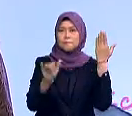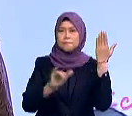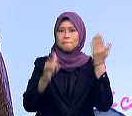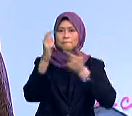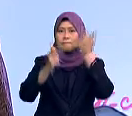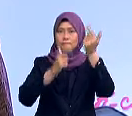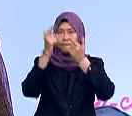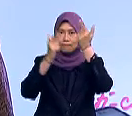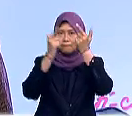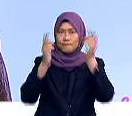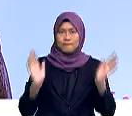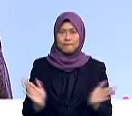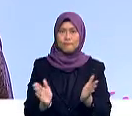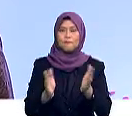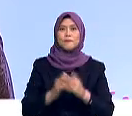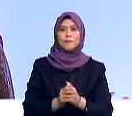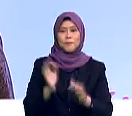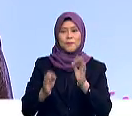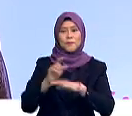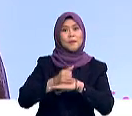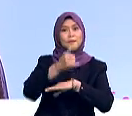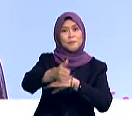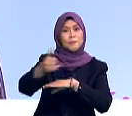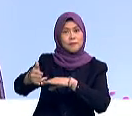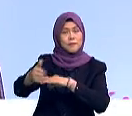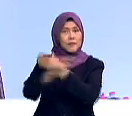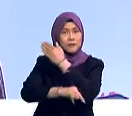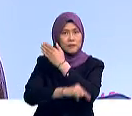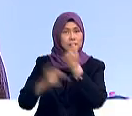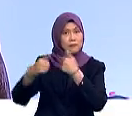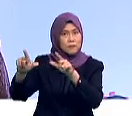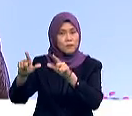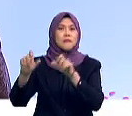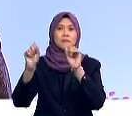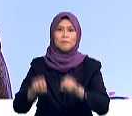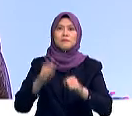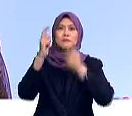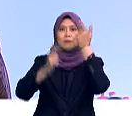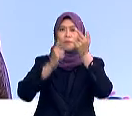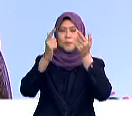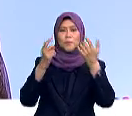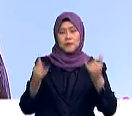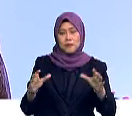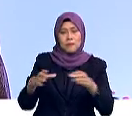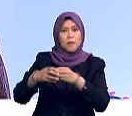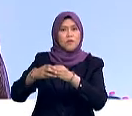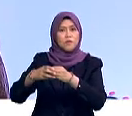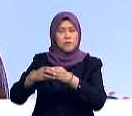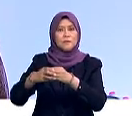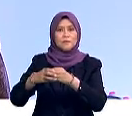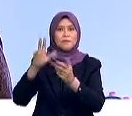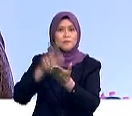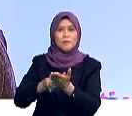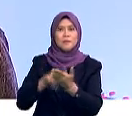nanti merentas negeri dibenarkan dan pakej ini disah validitinya